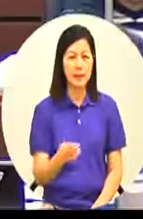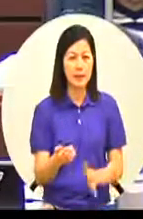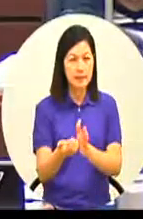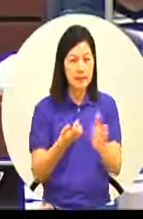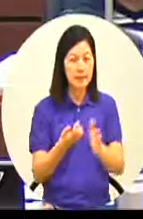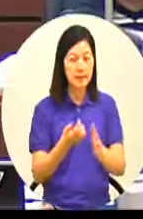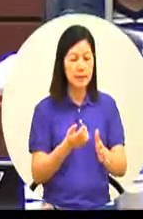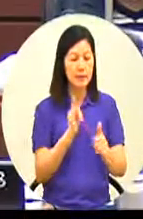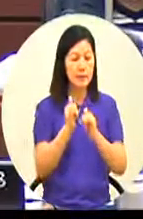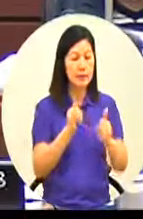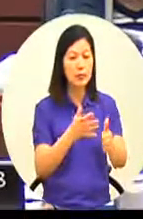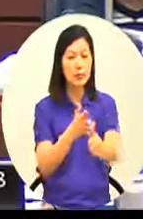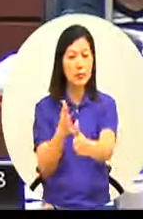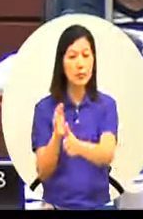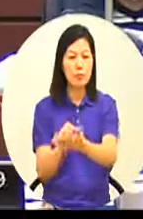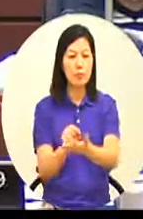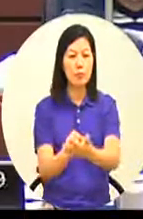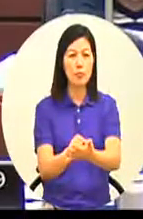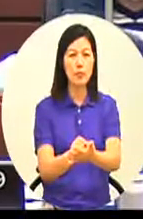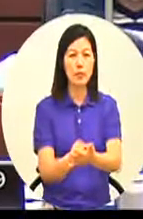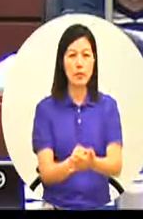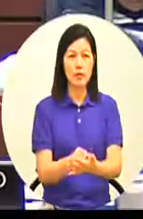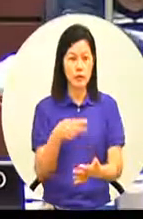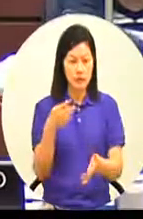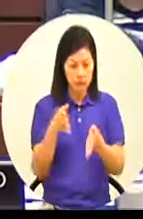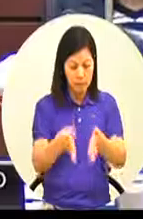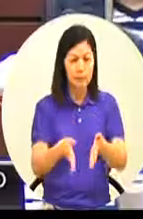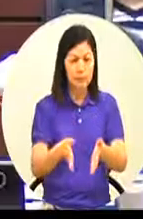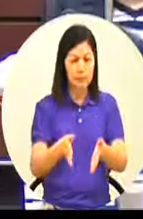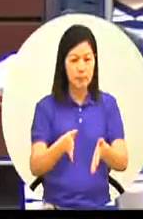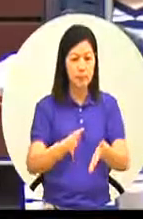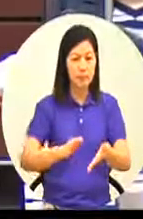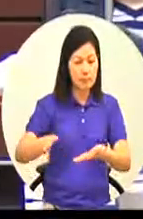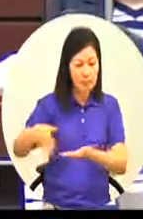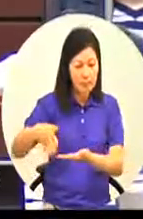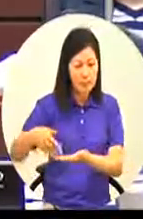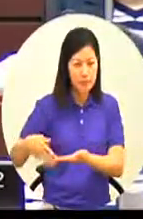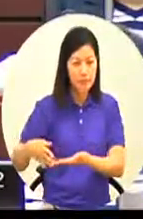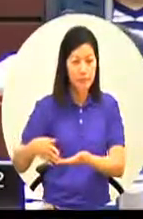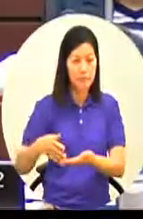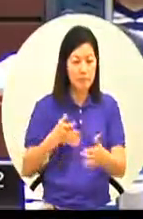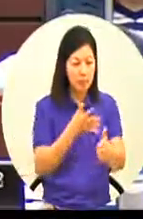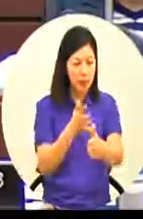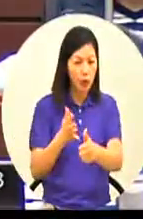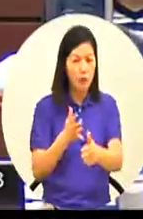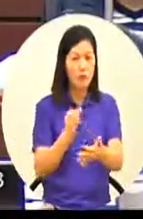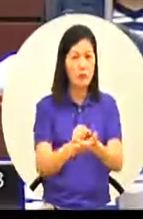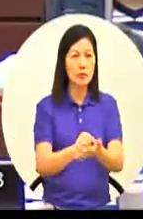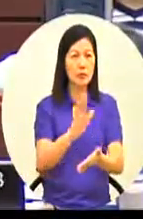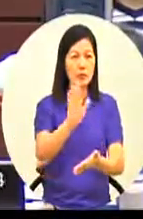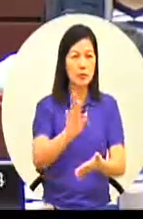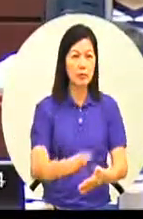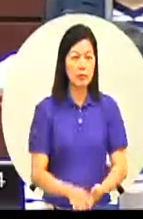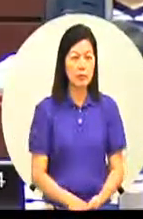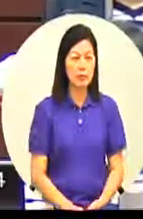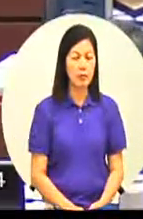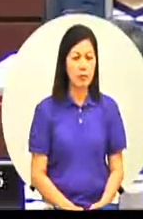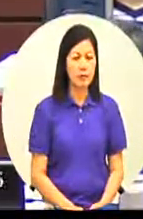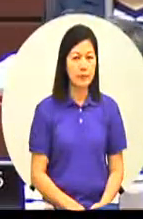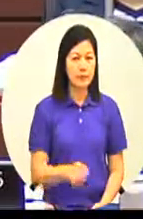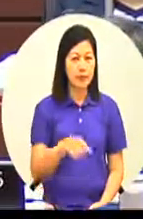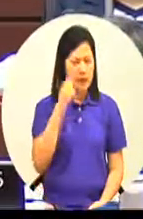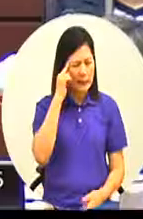调啦，我们是有特别针对清洁另外去做一个调查。那有什么好处呢？因为我刚刚讲说你自己来说你